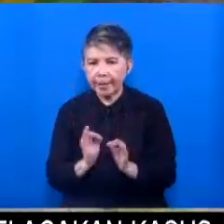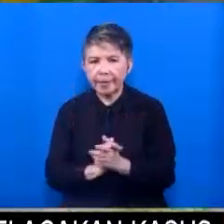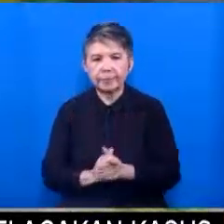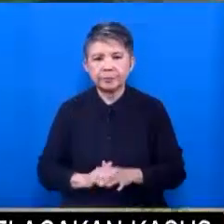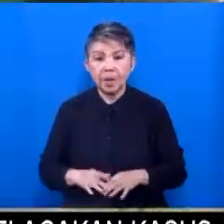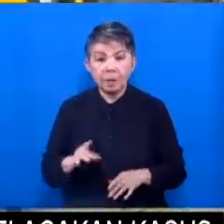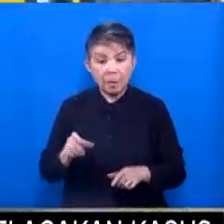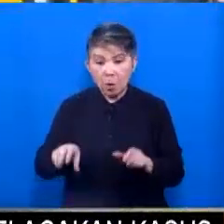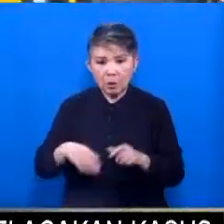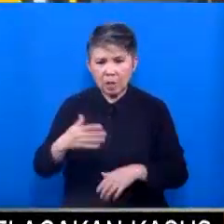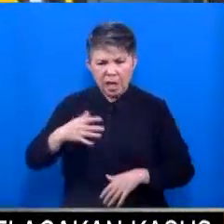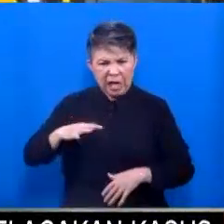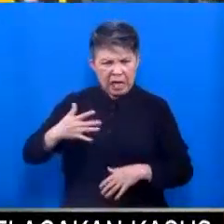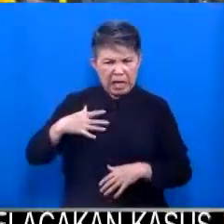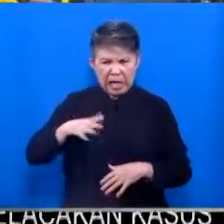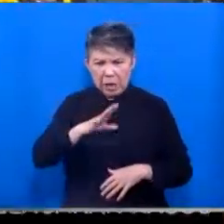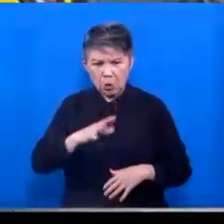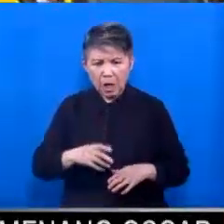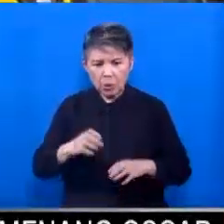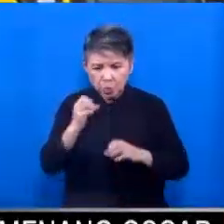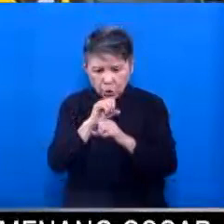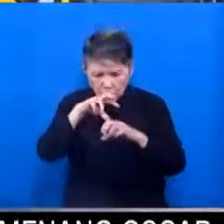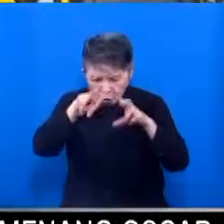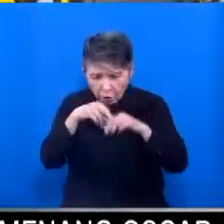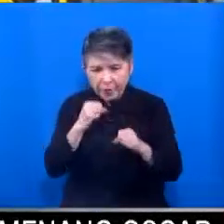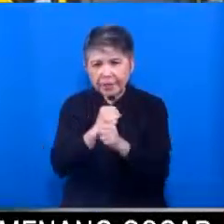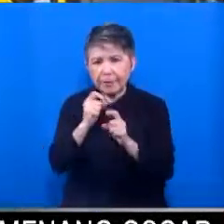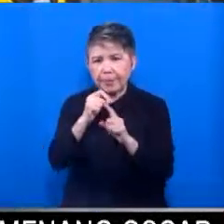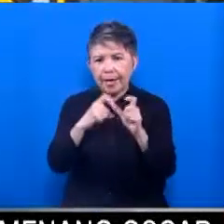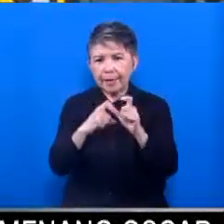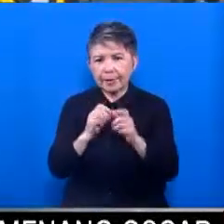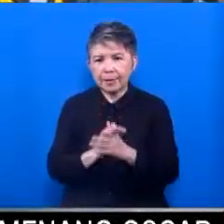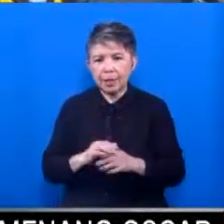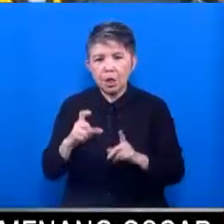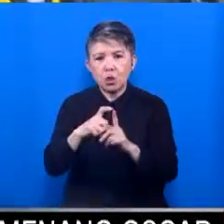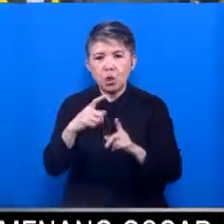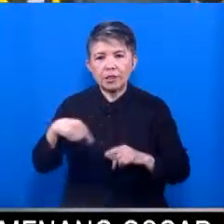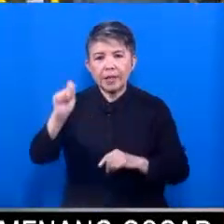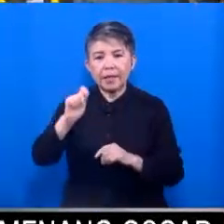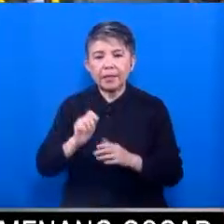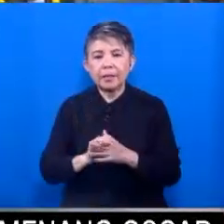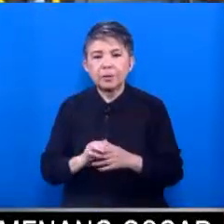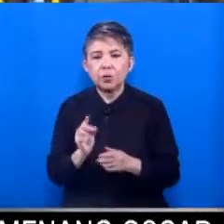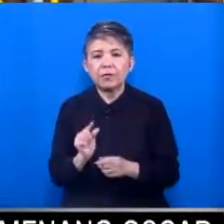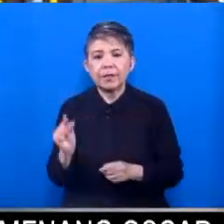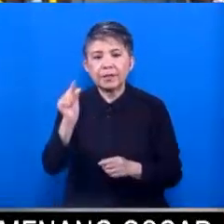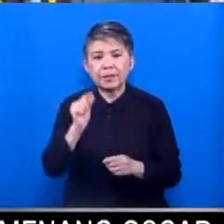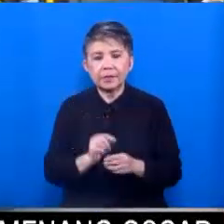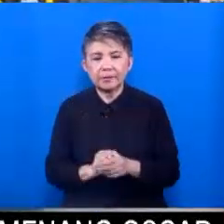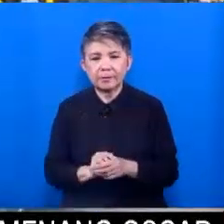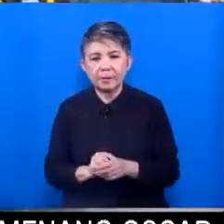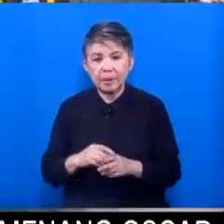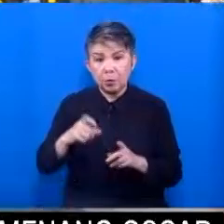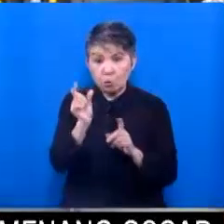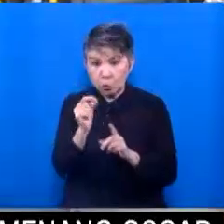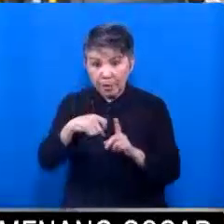Beberapa kalangan juga meragukan objektivitas survei tersebut. Salah satunya dosen program studi arsitektur Universitas Kristen Petra